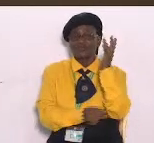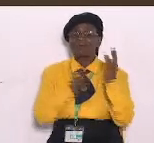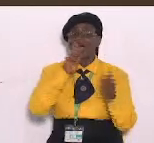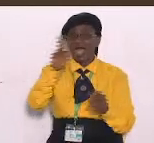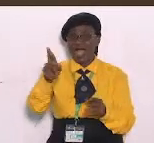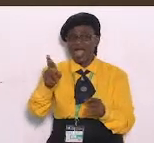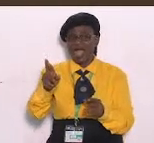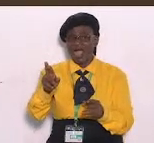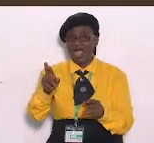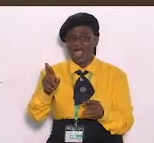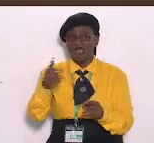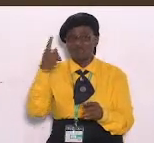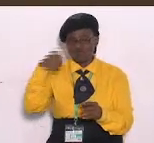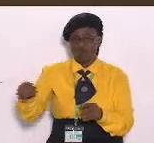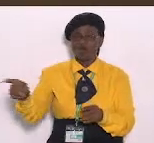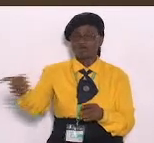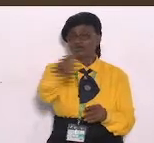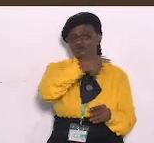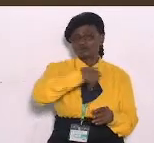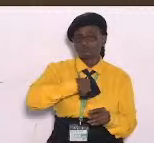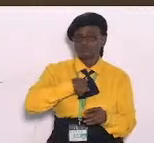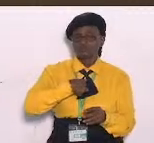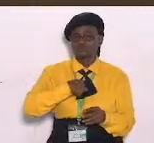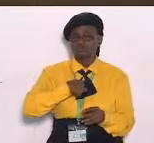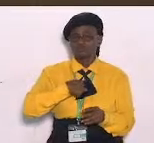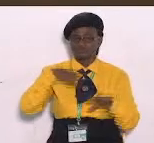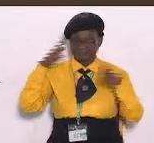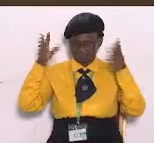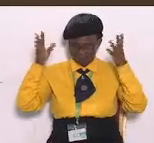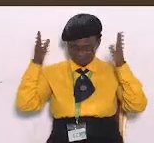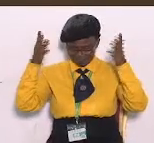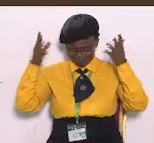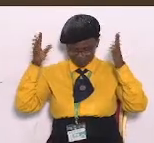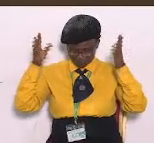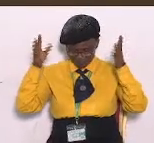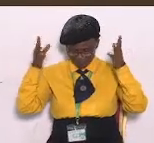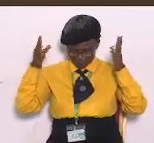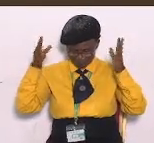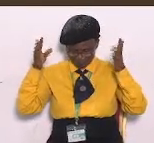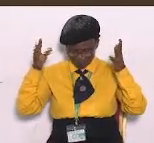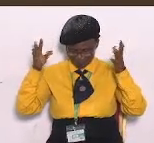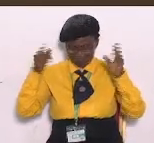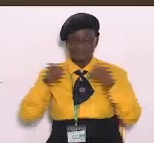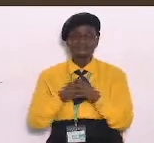d'Abraham et parce que la semence d'Abraham vous